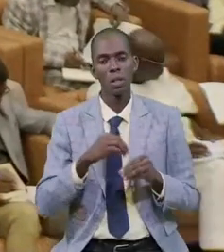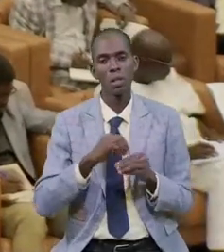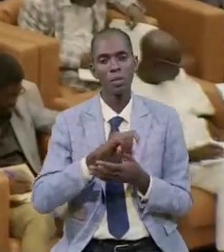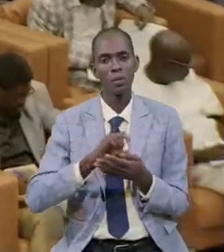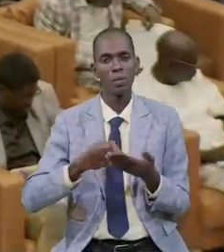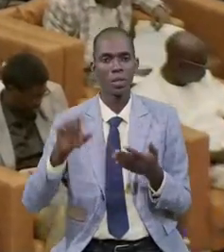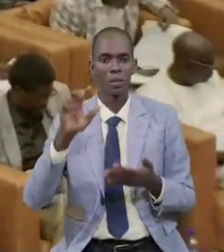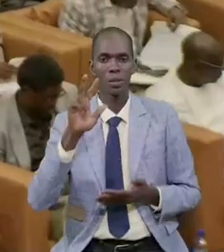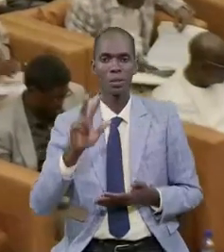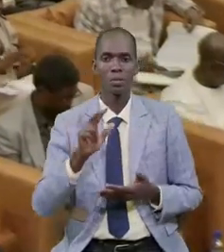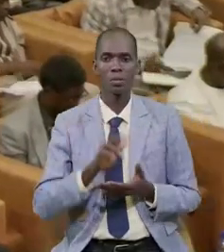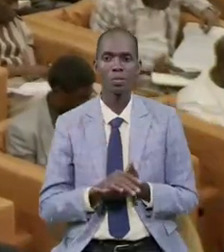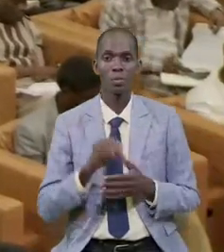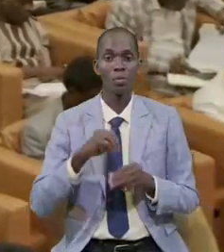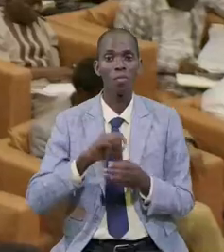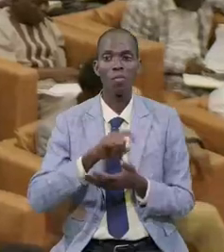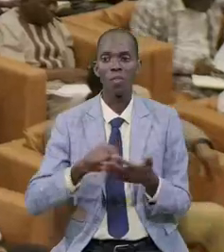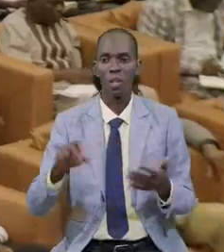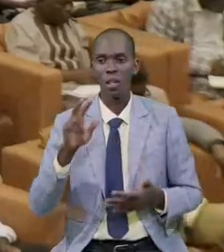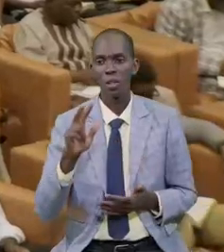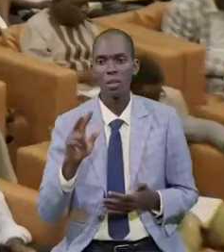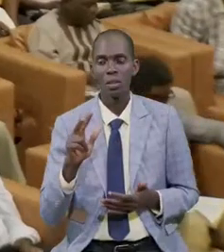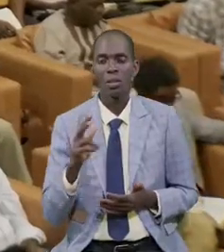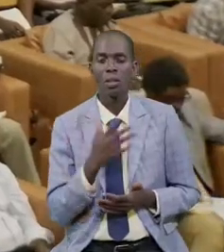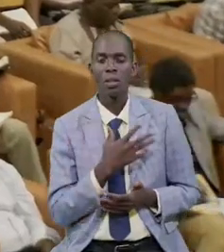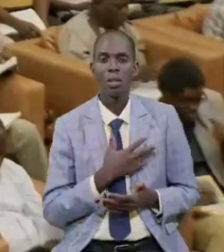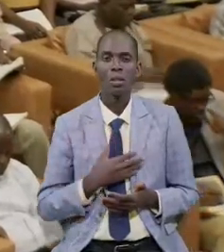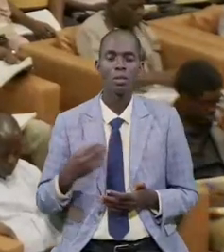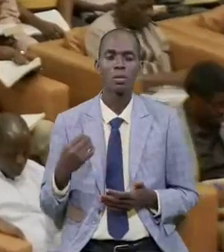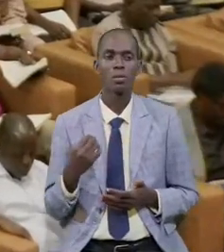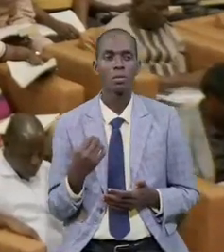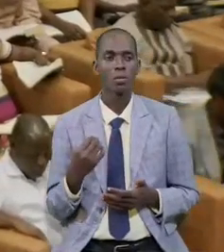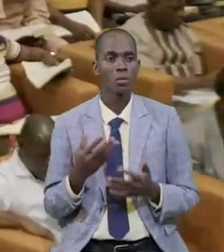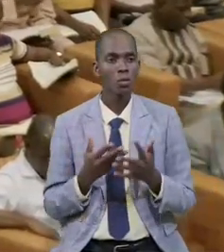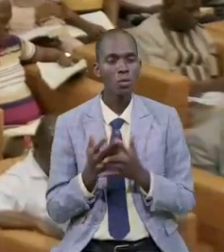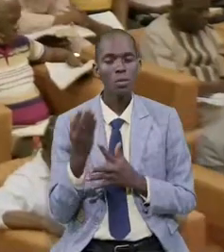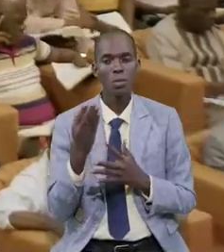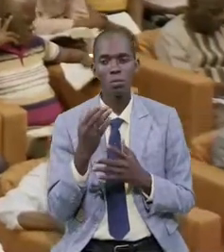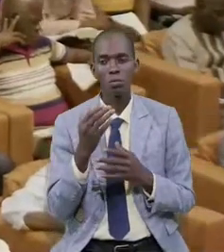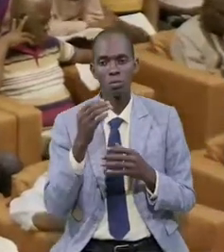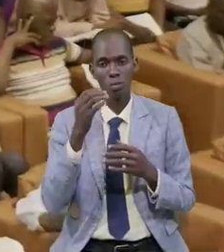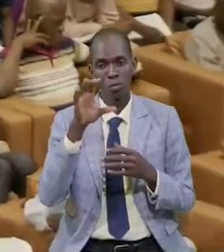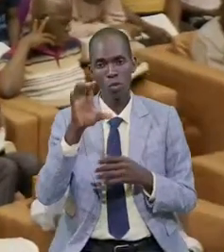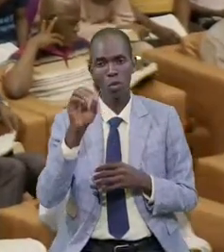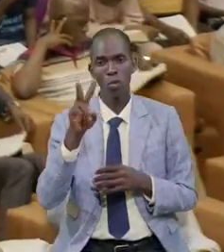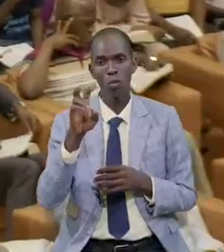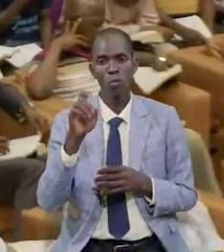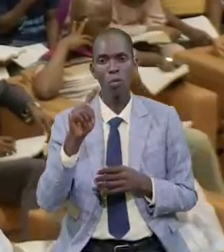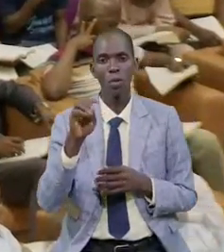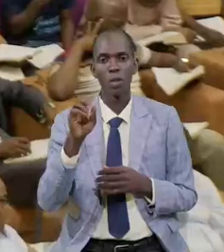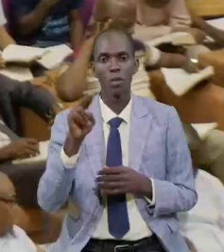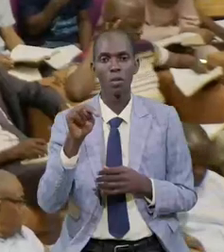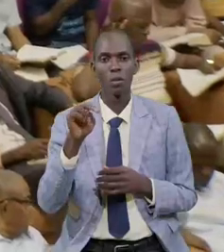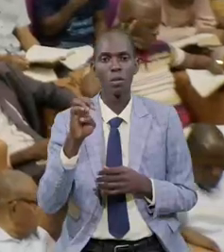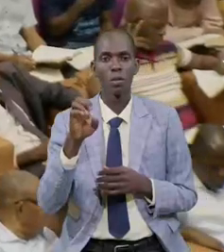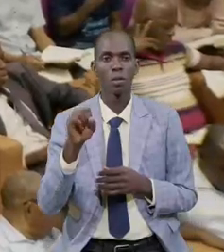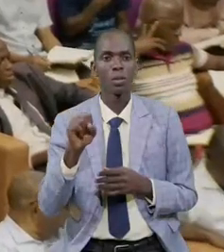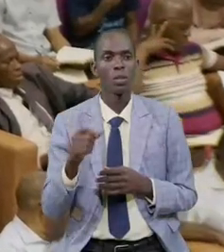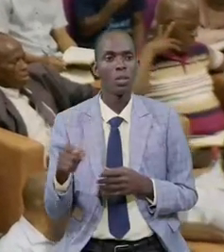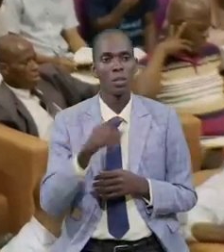3, 2 Pierre 2, 3, par cupidité, ils trafiqueront